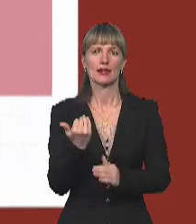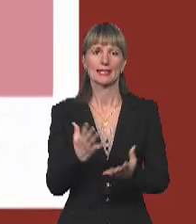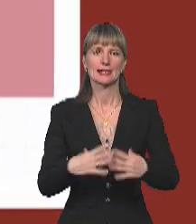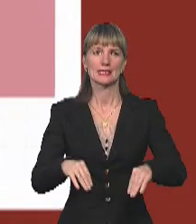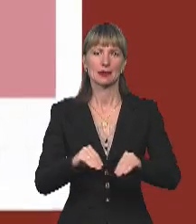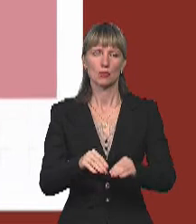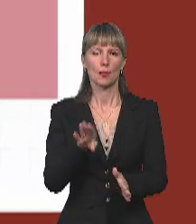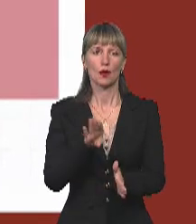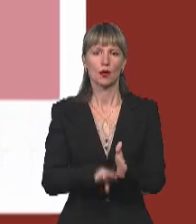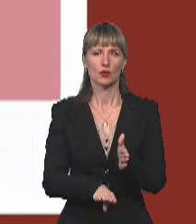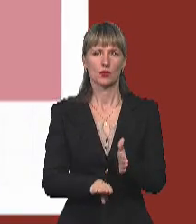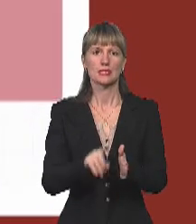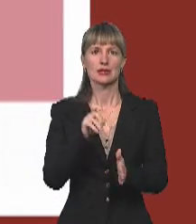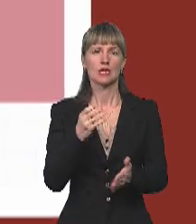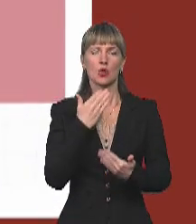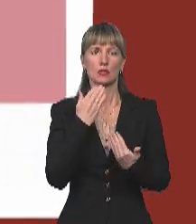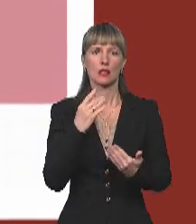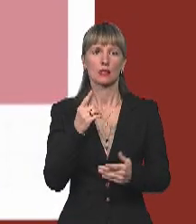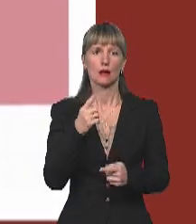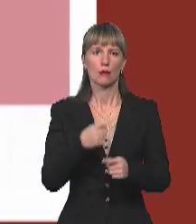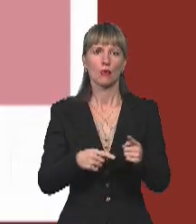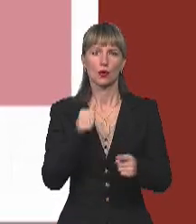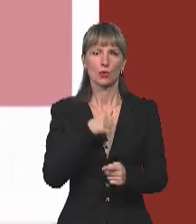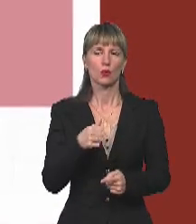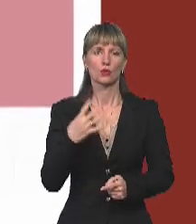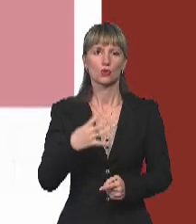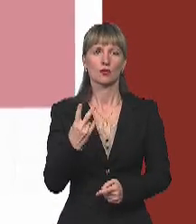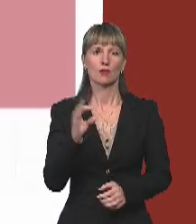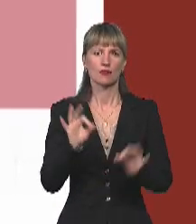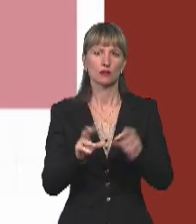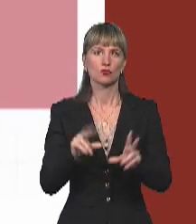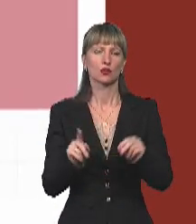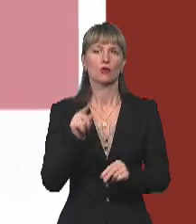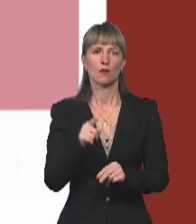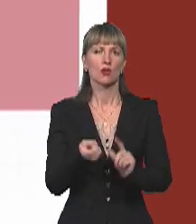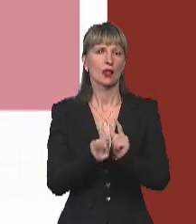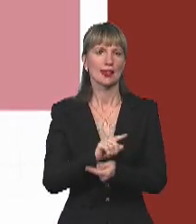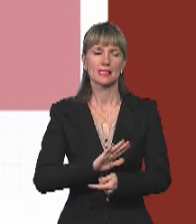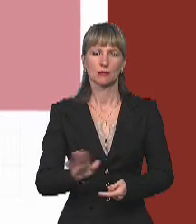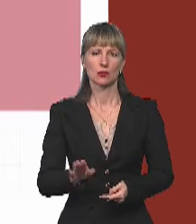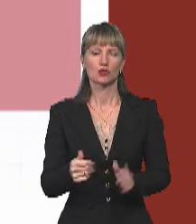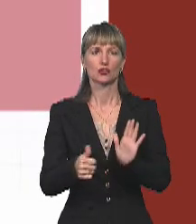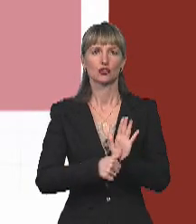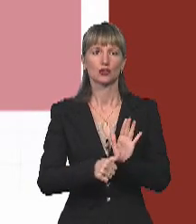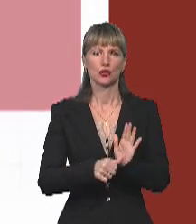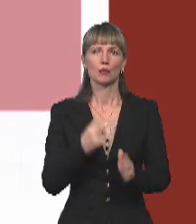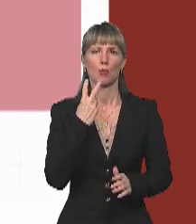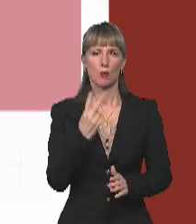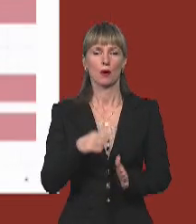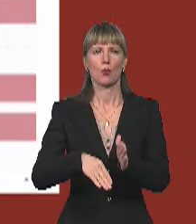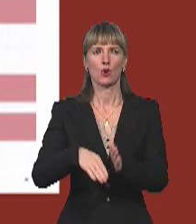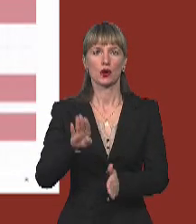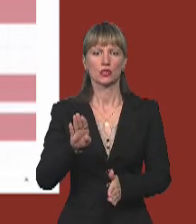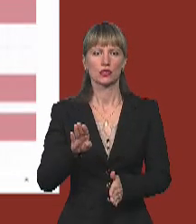сім'ї погіршилося за останні півроку, 42% вважають, що воно не змінилося, 6% побачили